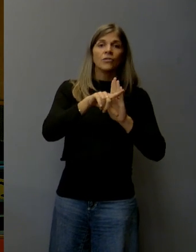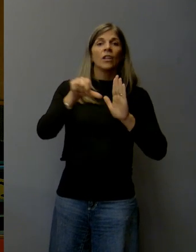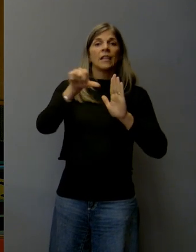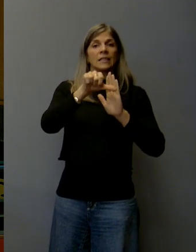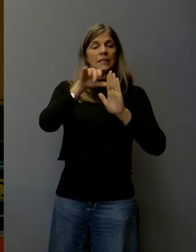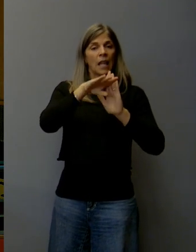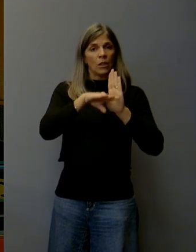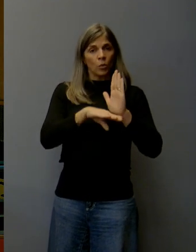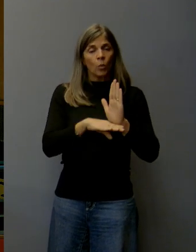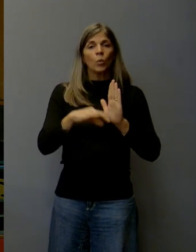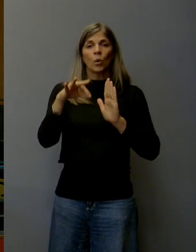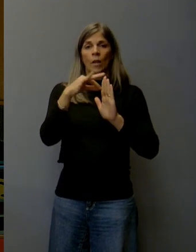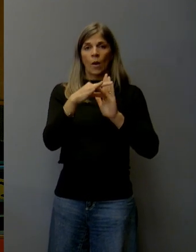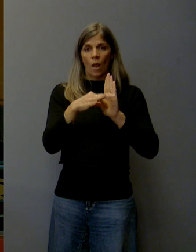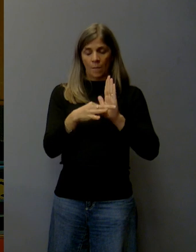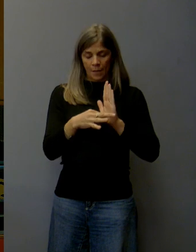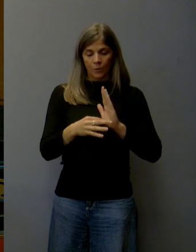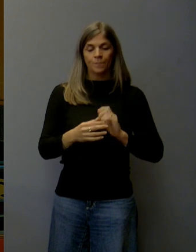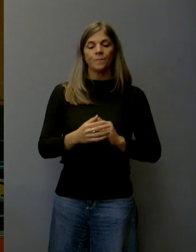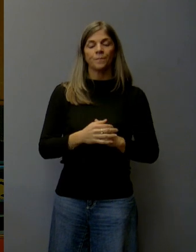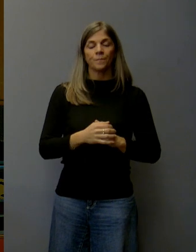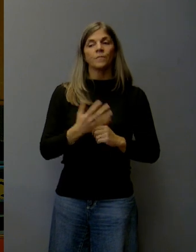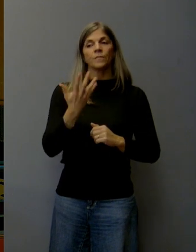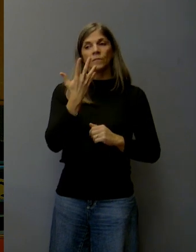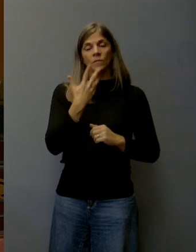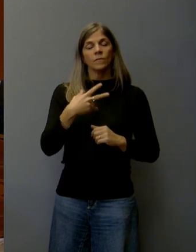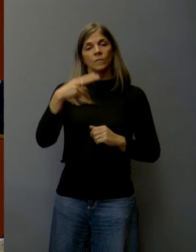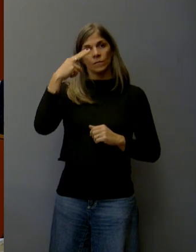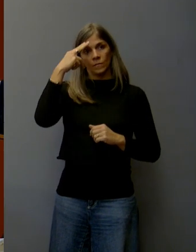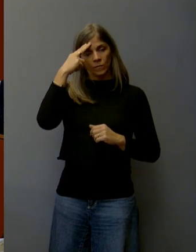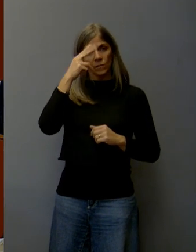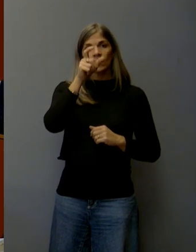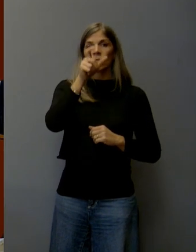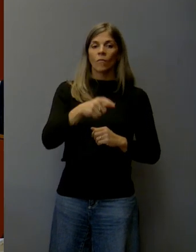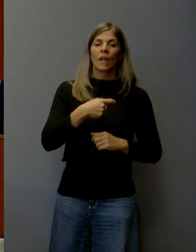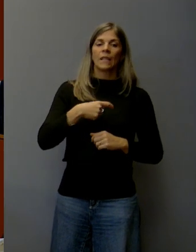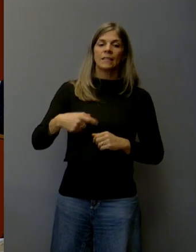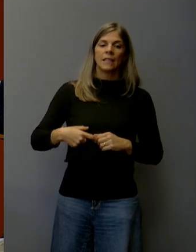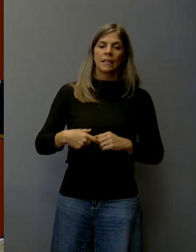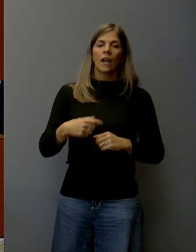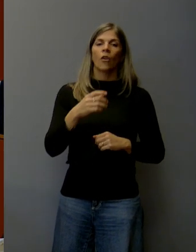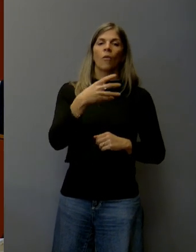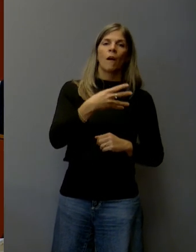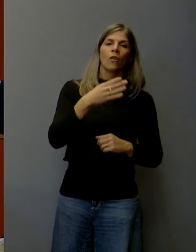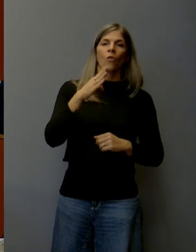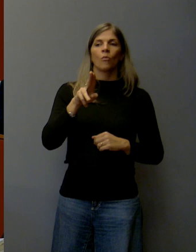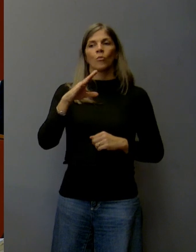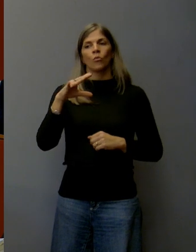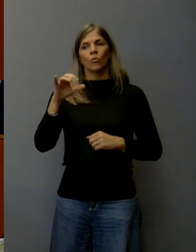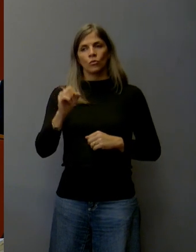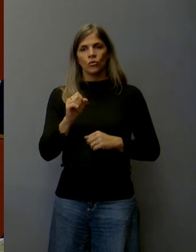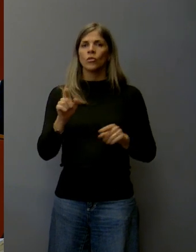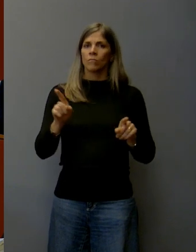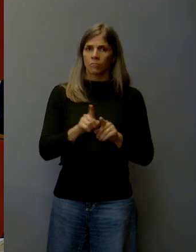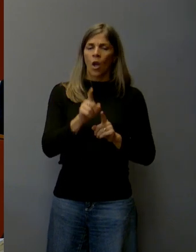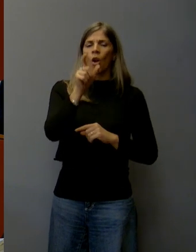allora io sull'ordine dei lavori Grazie ricordare che il sindaco Marco Bucci è anche consigliere comunale e come